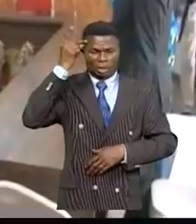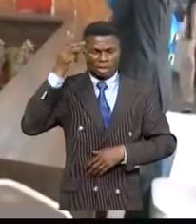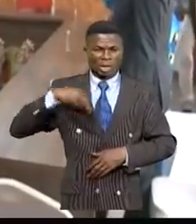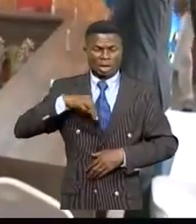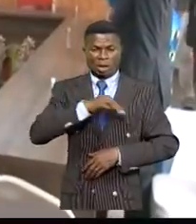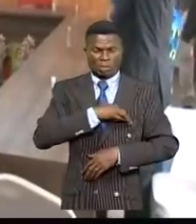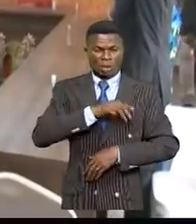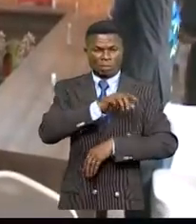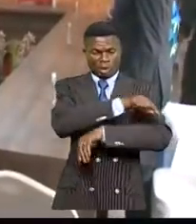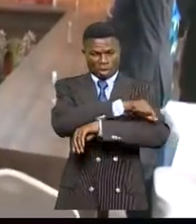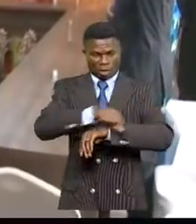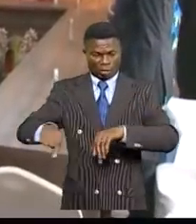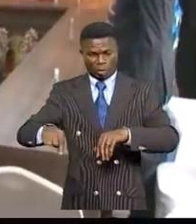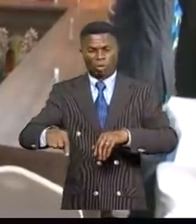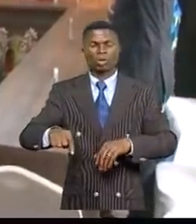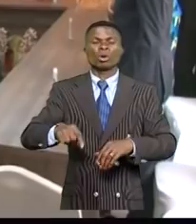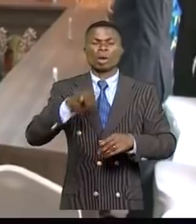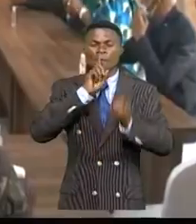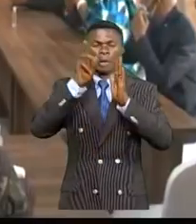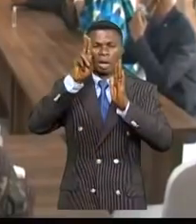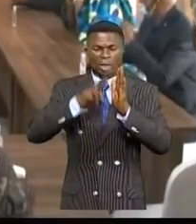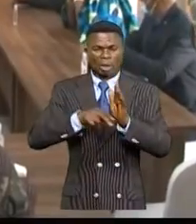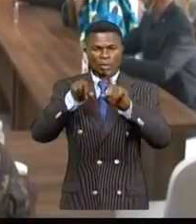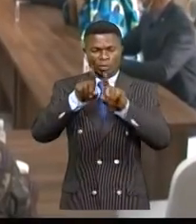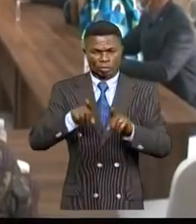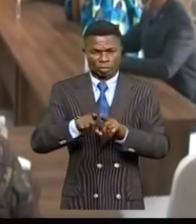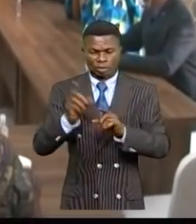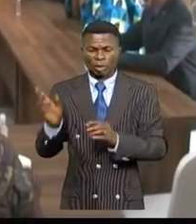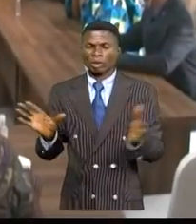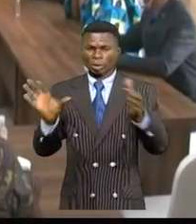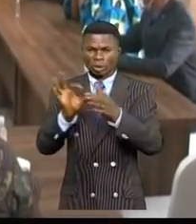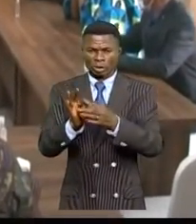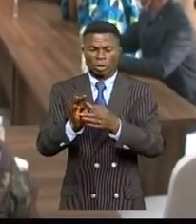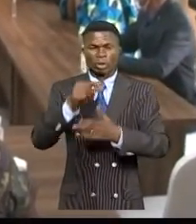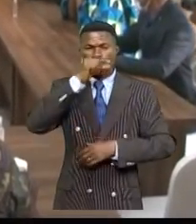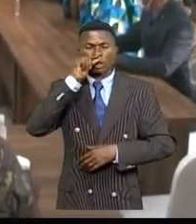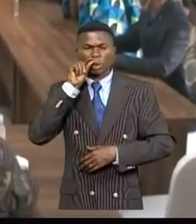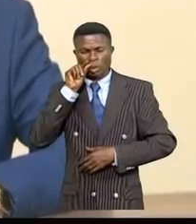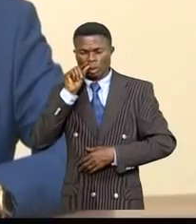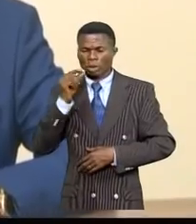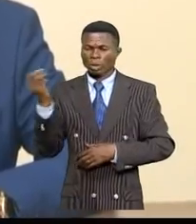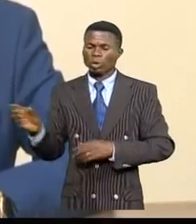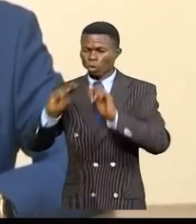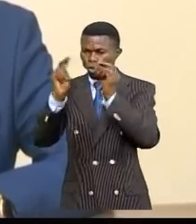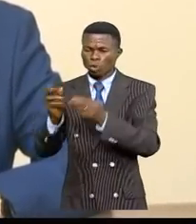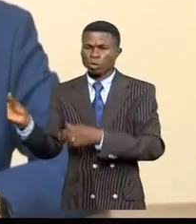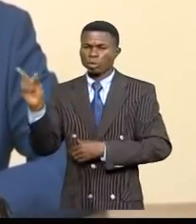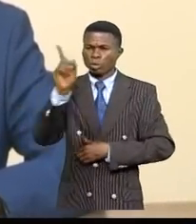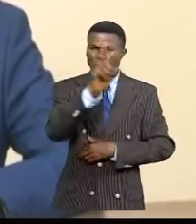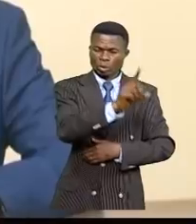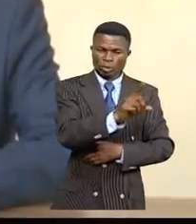du bureau de la Chambre basse du Parlement et aussi se sont joints au speaker de la Chambre basse pour de